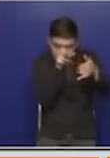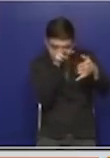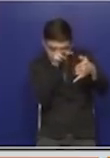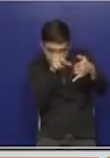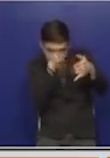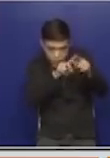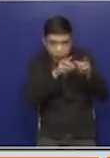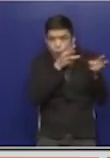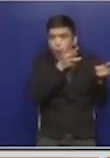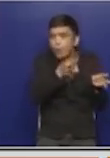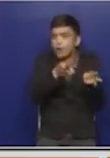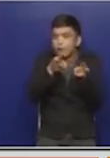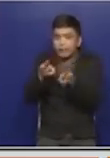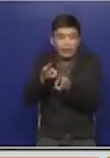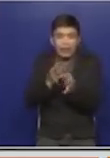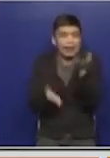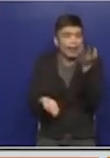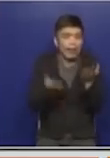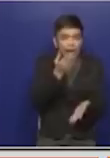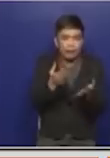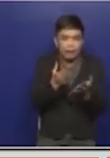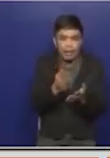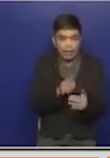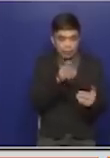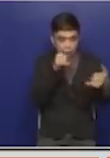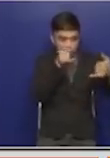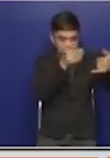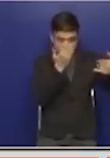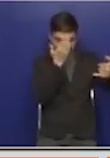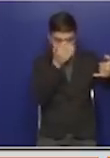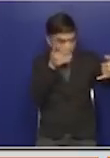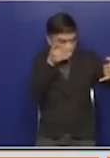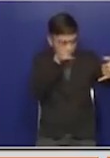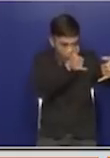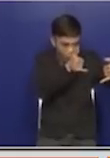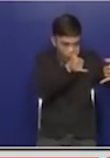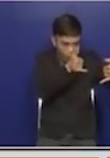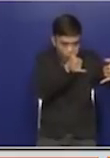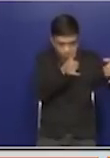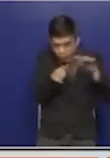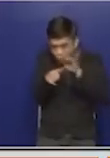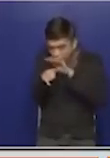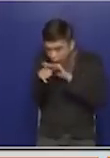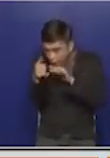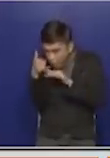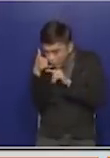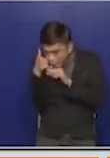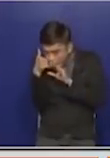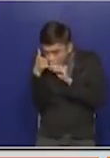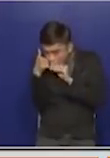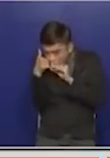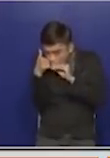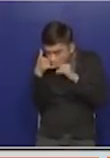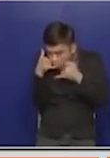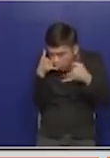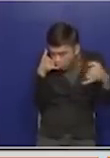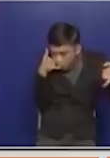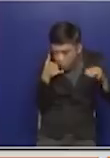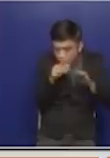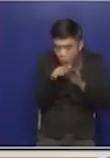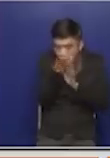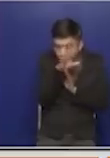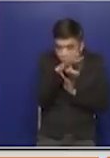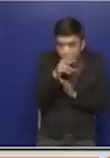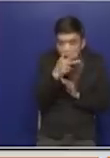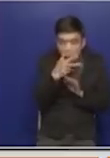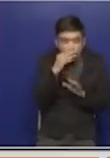ารด้วยวิธีการใดๆไม่ว่าจะเป็นการกระทำต่อหน้าหรือการกระทำโดยการสื่อสารในช่องทางใดที่ส่อไปในทางเพศ